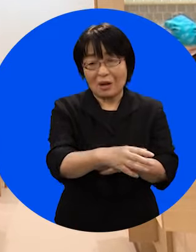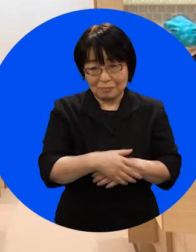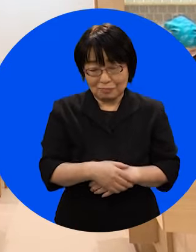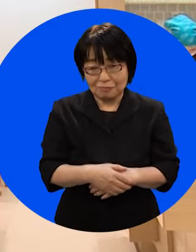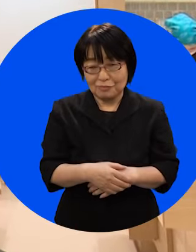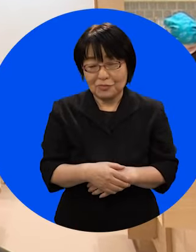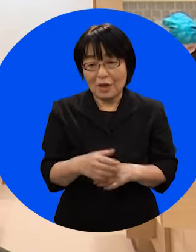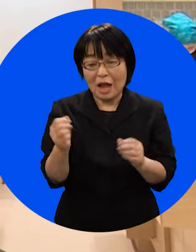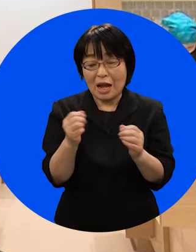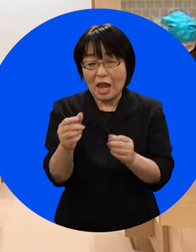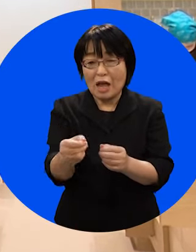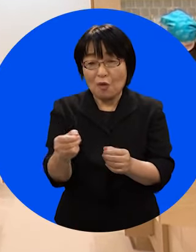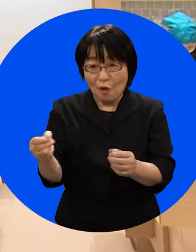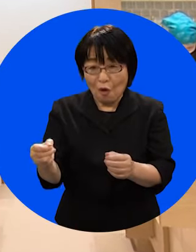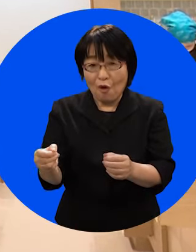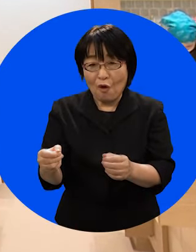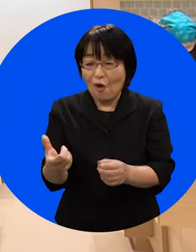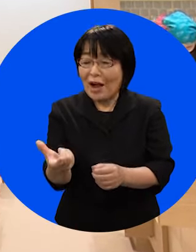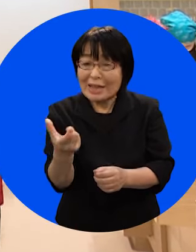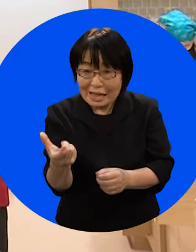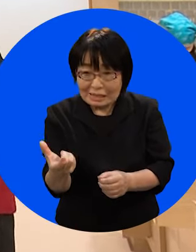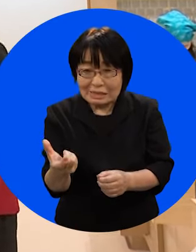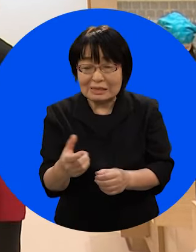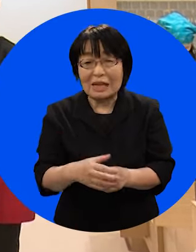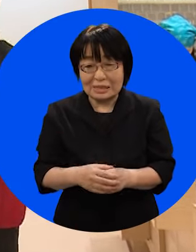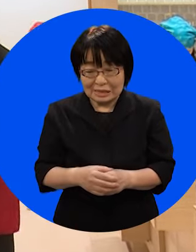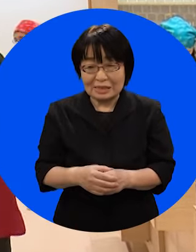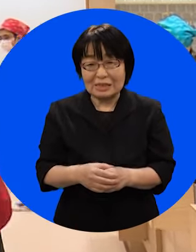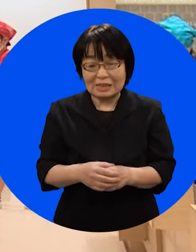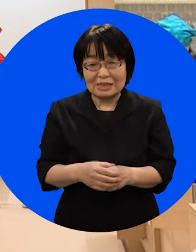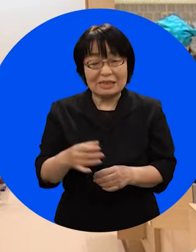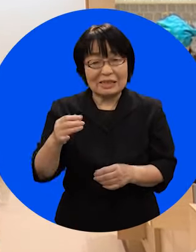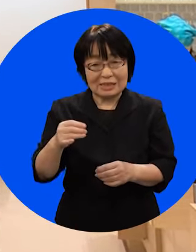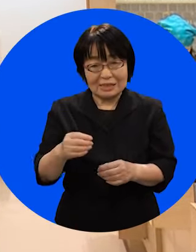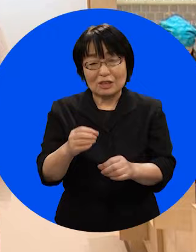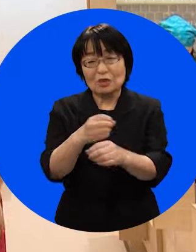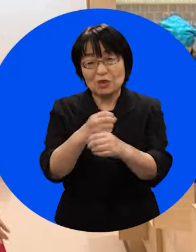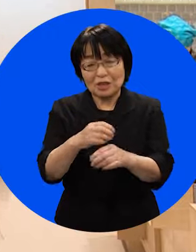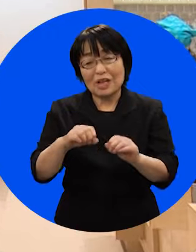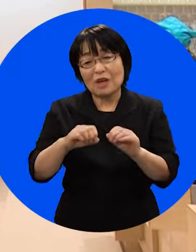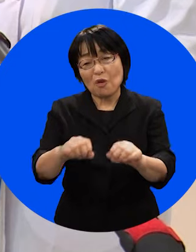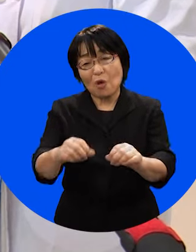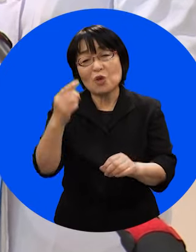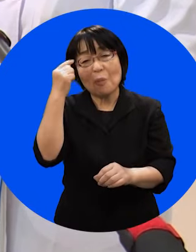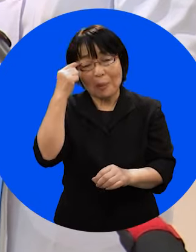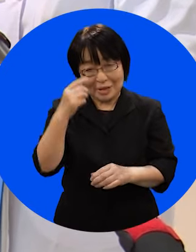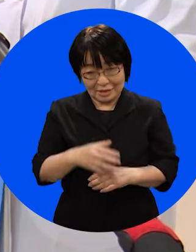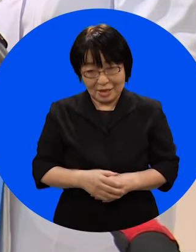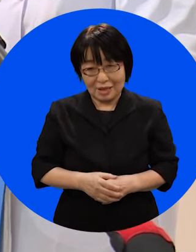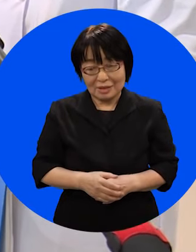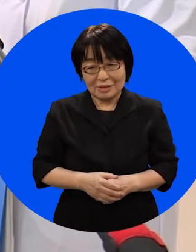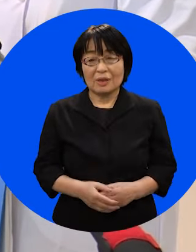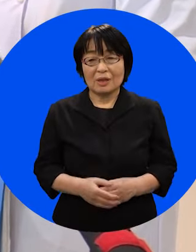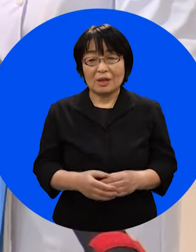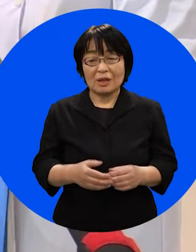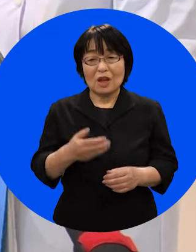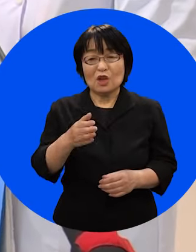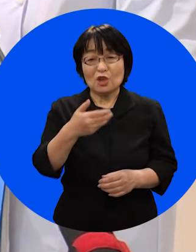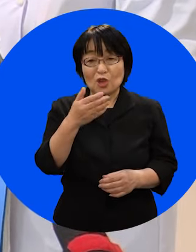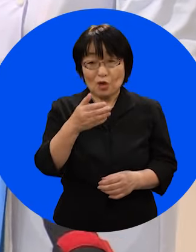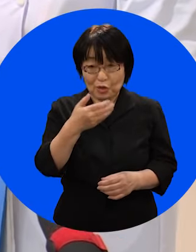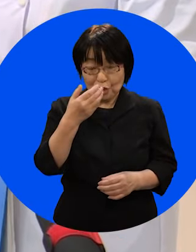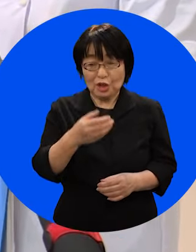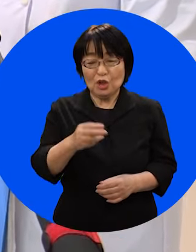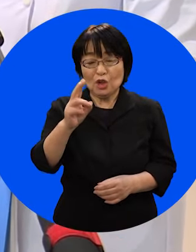ちょっと冷凍したりとか意識してちょっとやっていこうかなって思いました。 食品ロスに関し